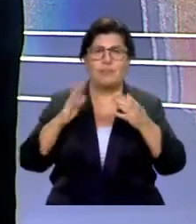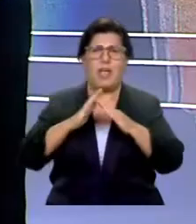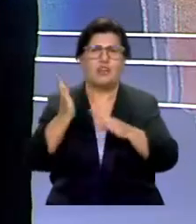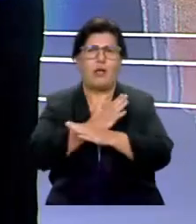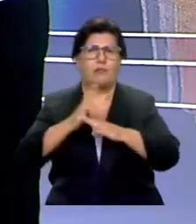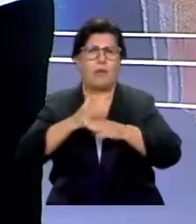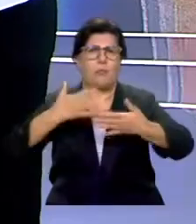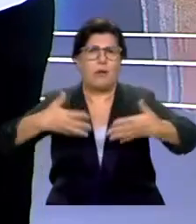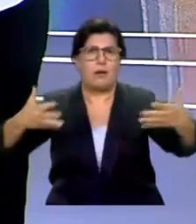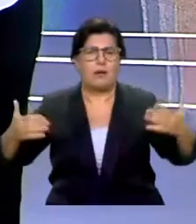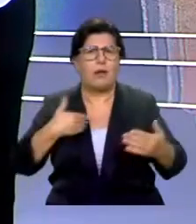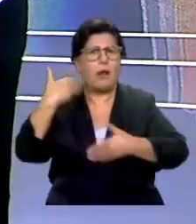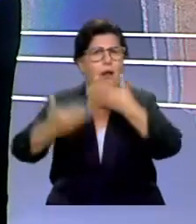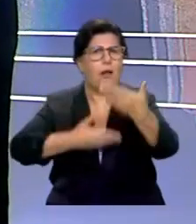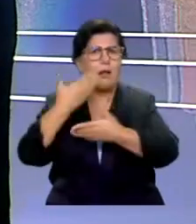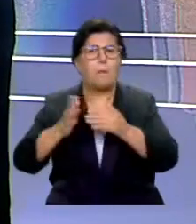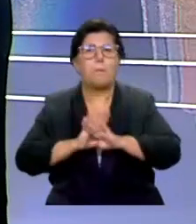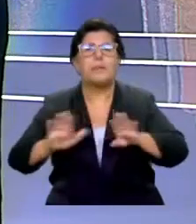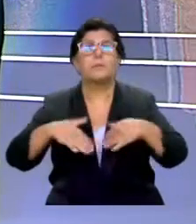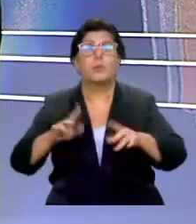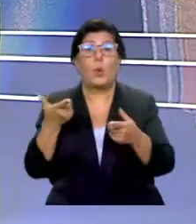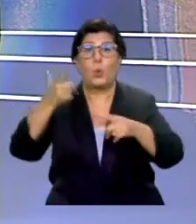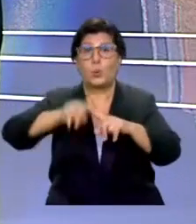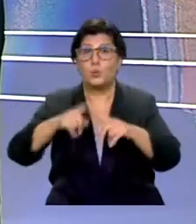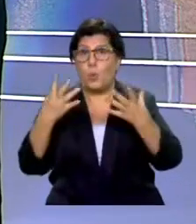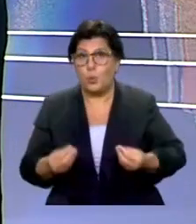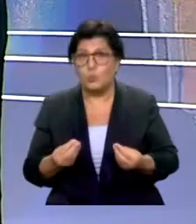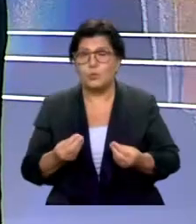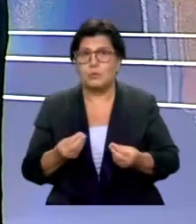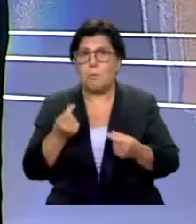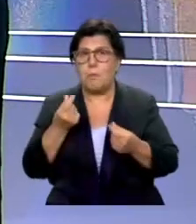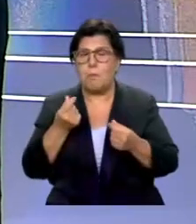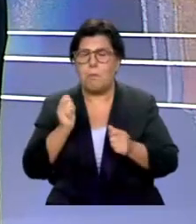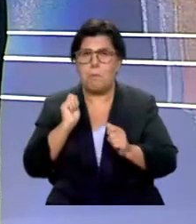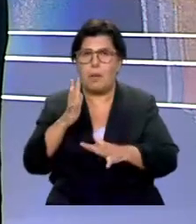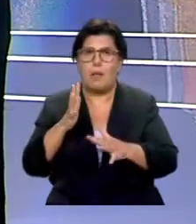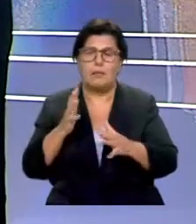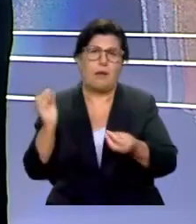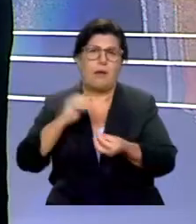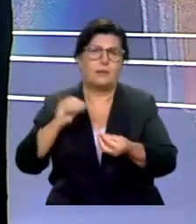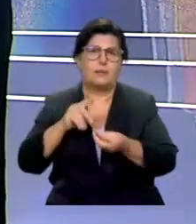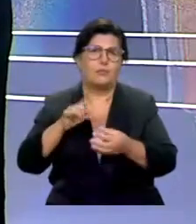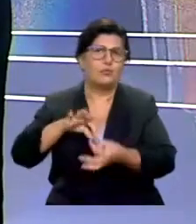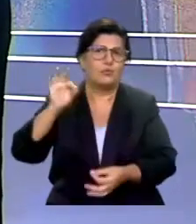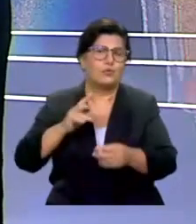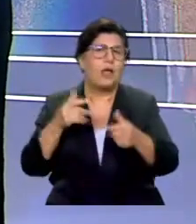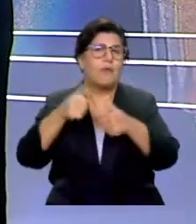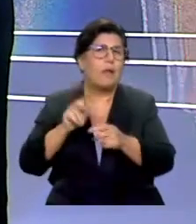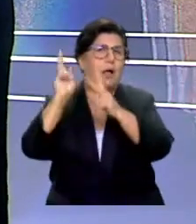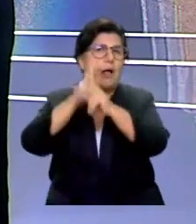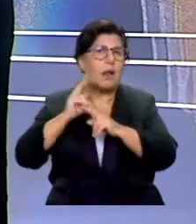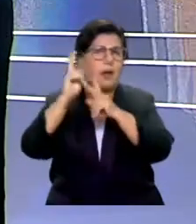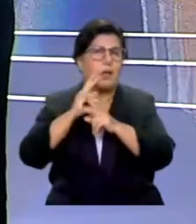evler. Talepler saymakla bitmiyor. O talepler lüks olunca haliyle maliyet daha da artıyor. Bu durum evlilik hayalinin